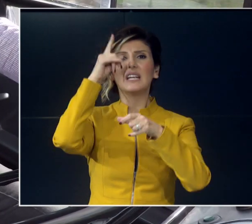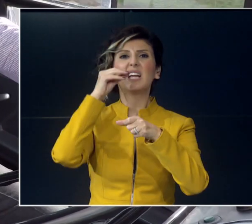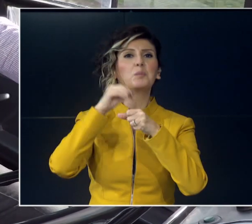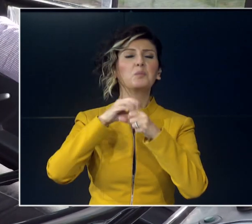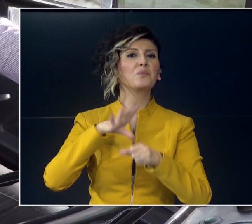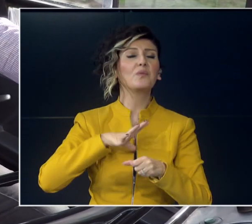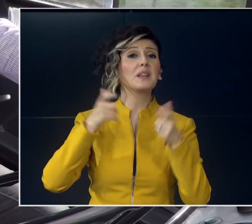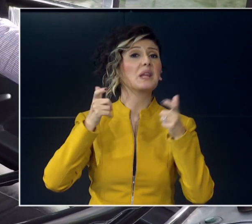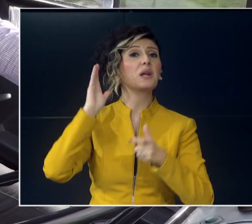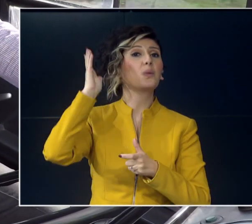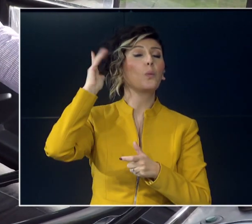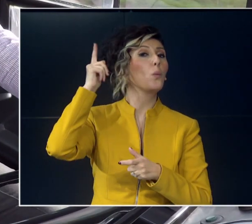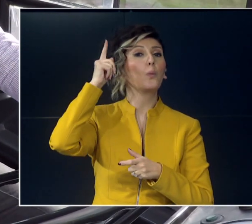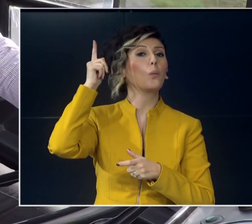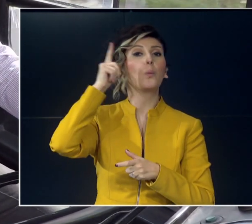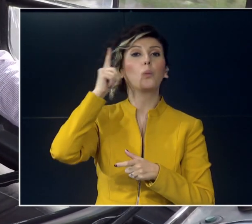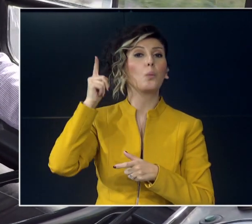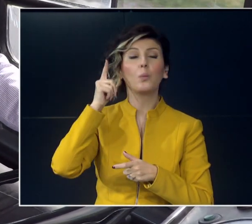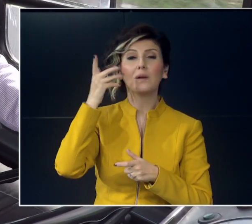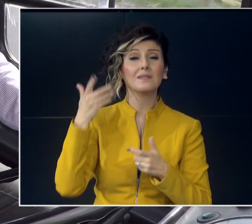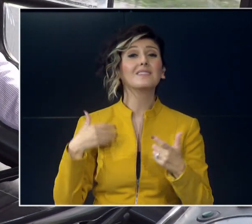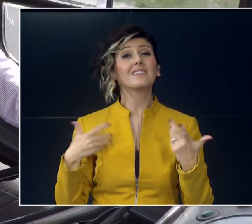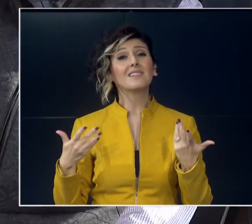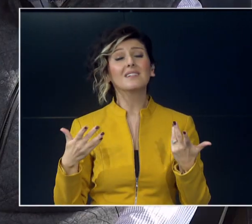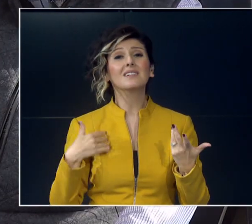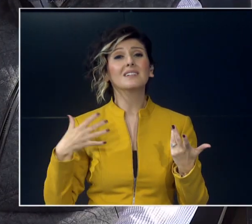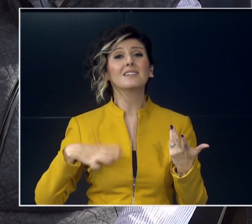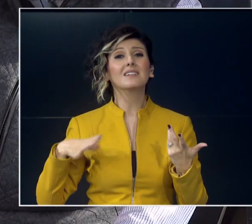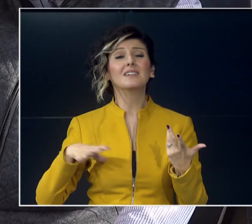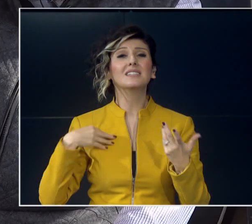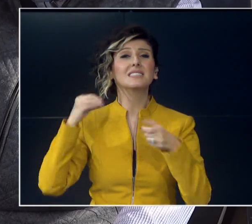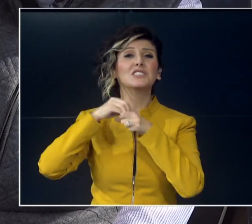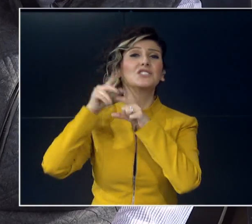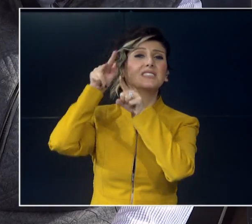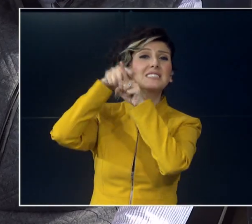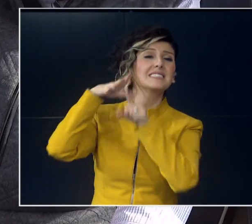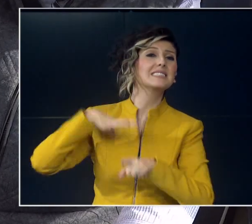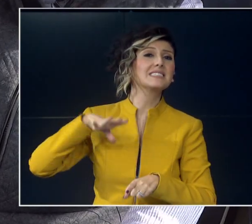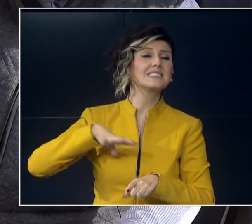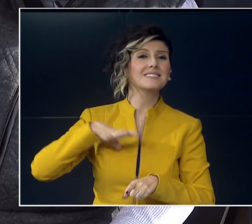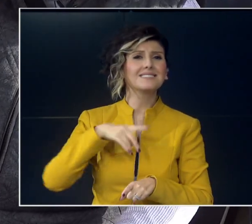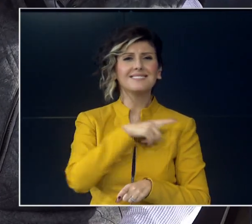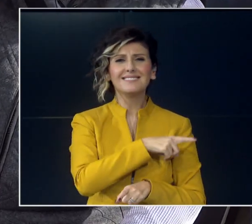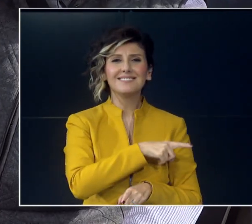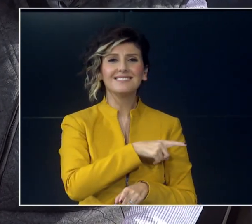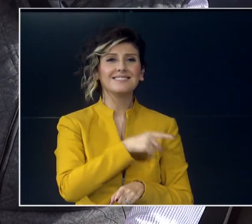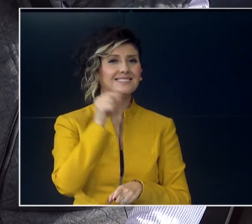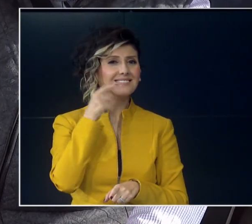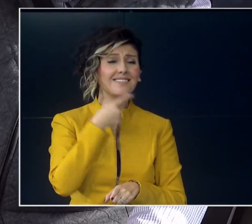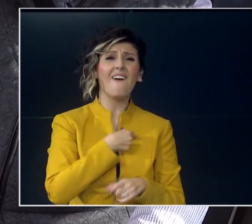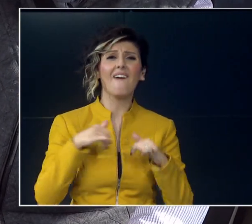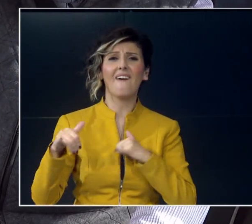var, nereye gidiyorlar? Keşke ben de içinde olsam diye. Ben de aynı duyguyu hissettim, ya,